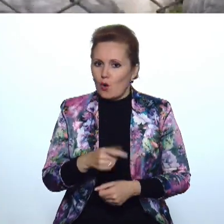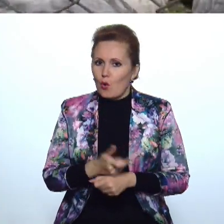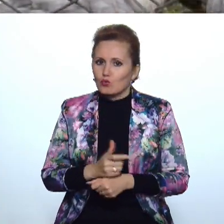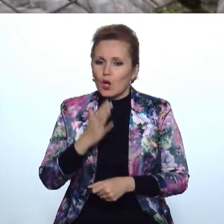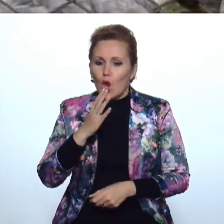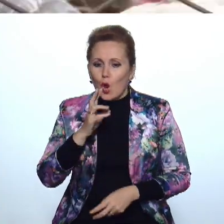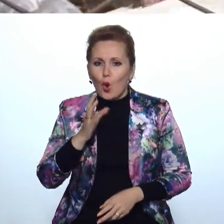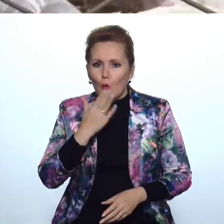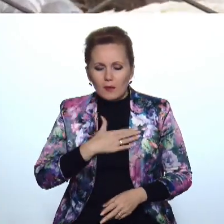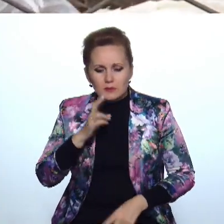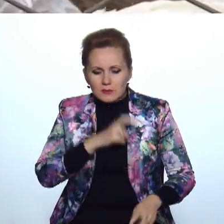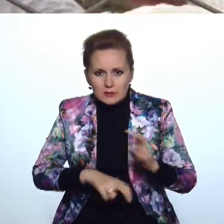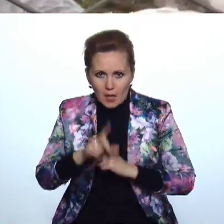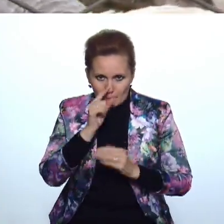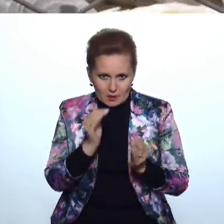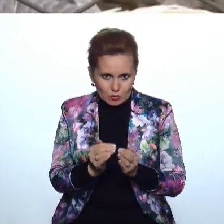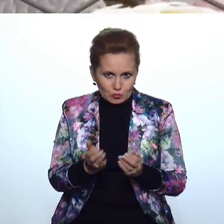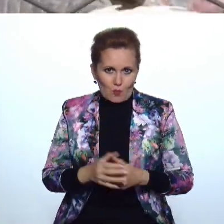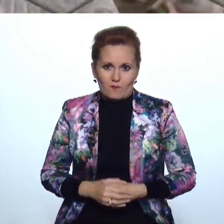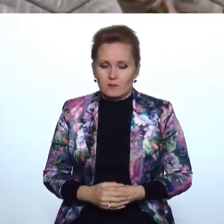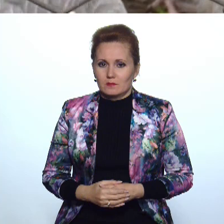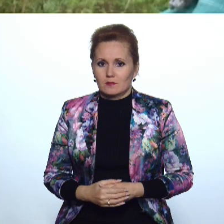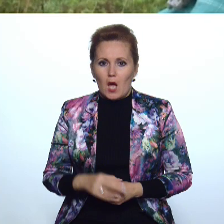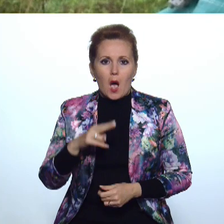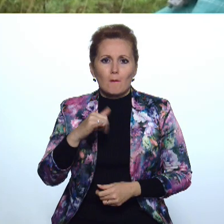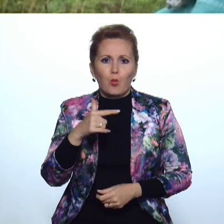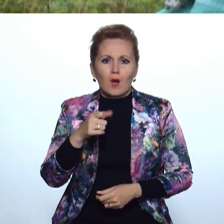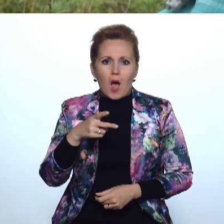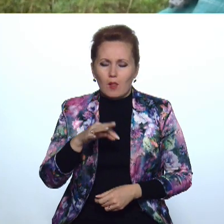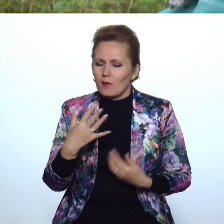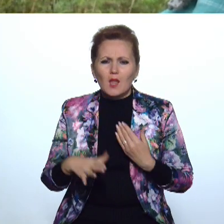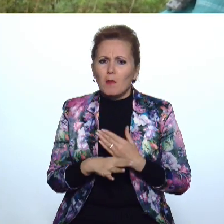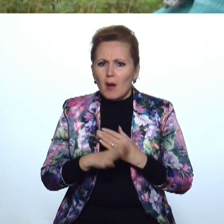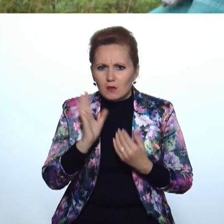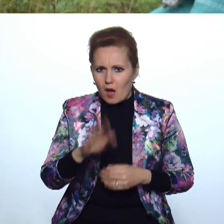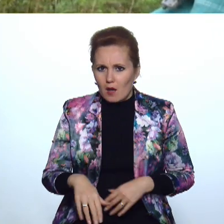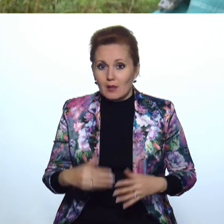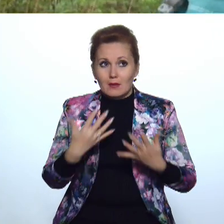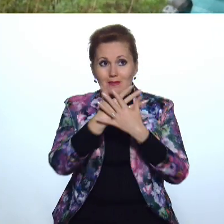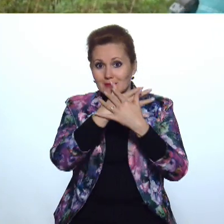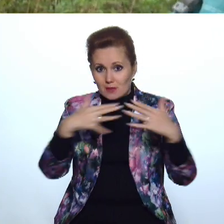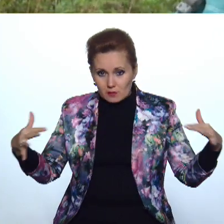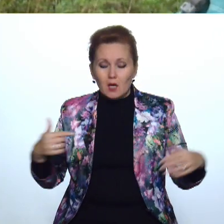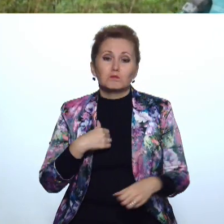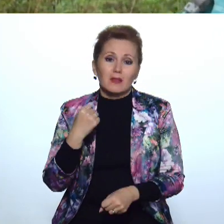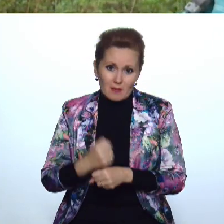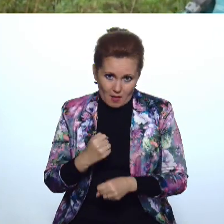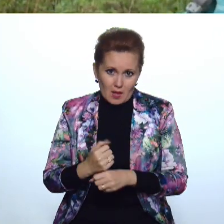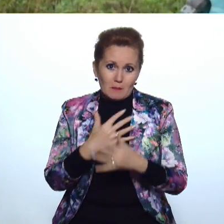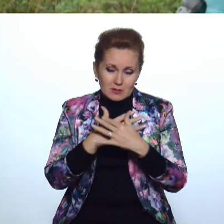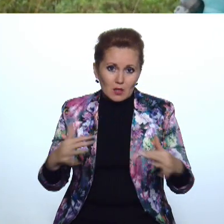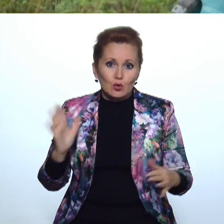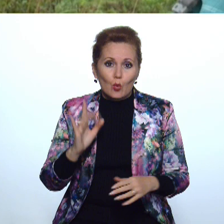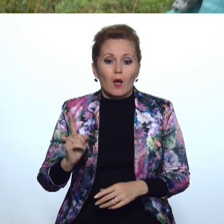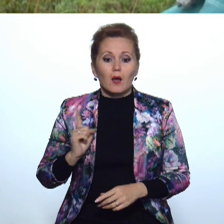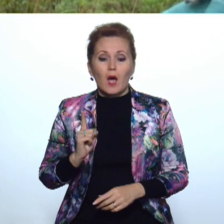очень любят искать птенцов. Пугало-то точно не помогает уж так. Сеточки, вы сказали, какие-то, да? Сеточки. Мы, в принципе, же и делаем сетки. Только